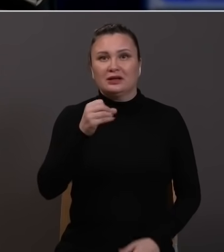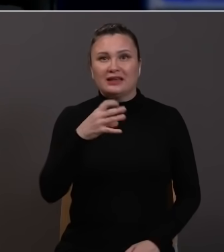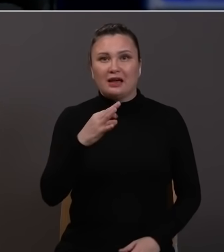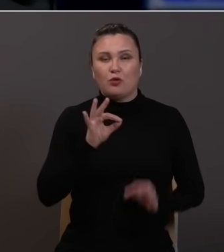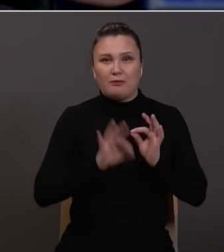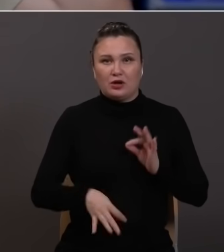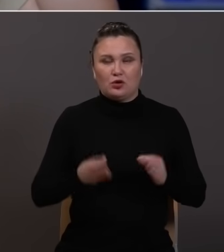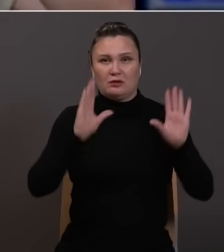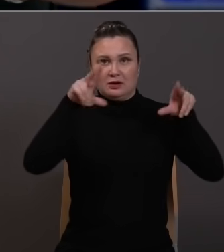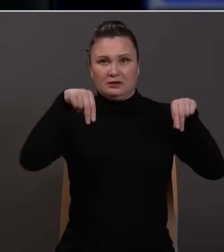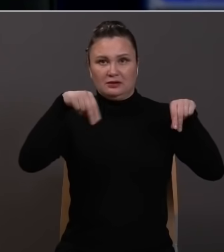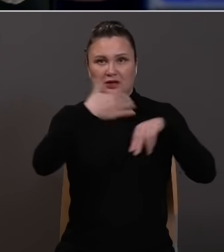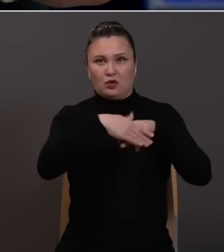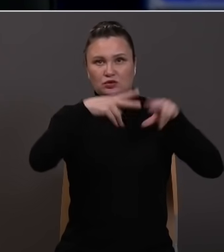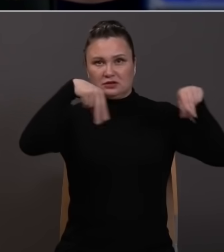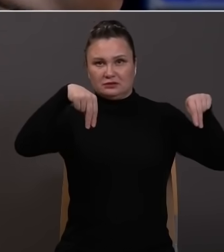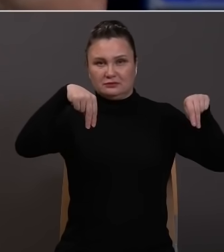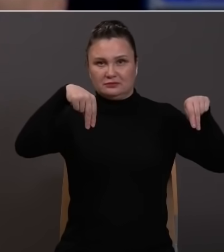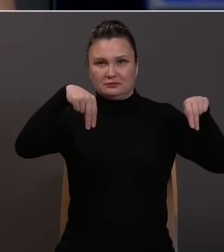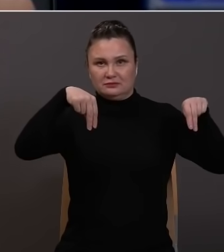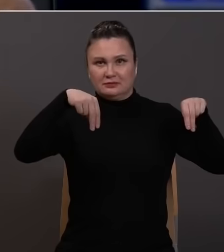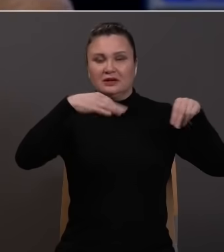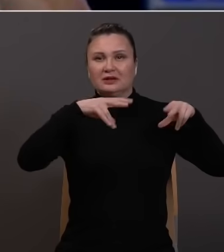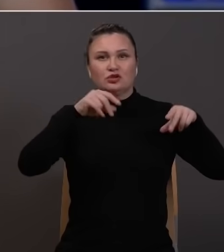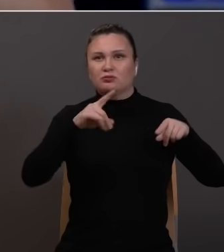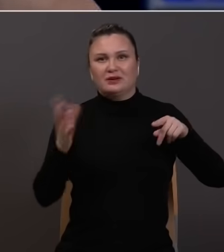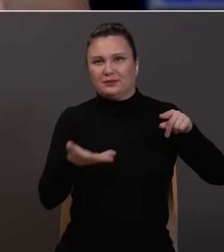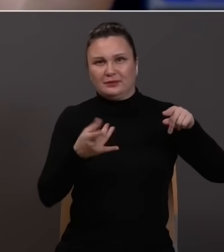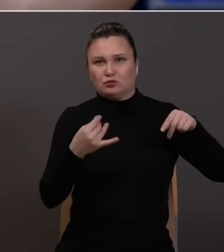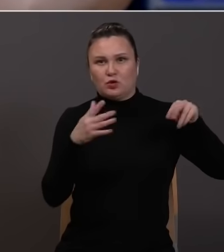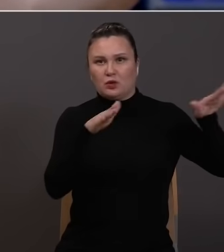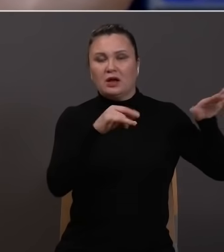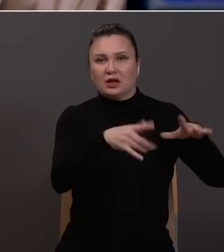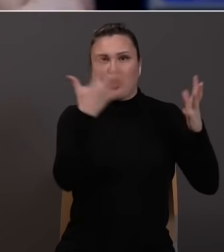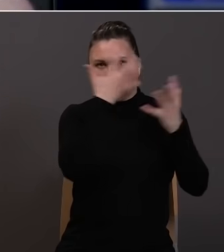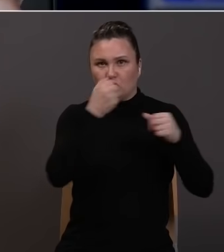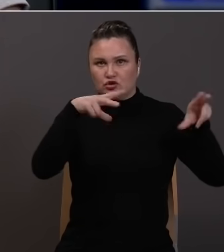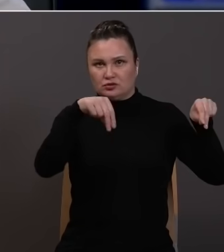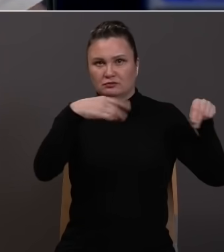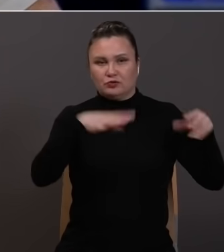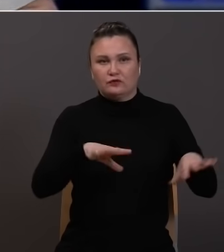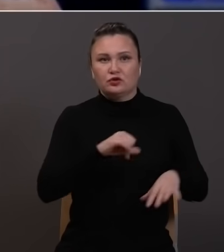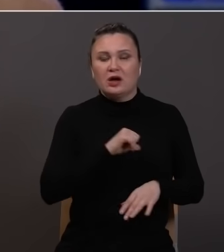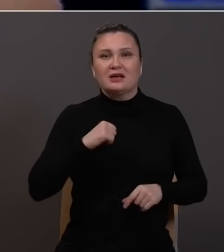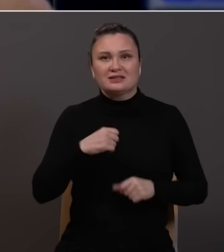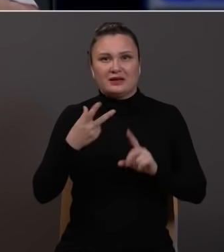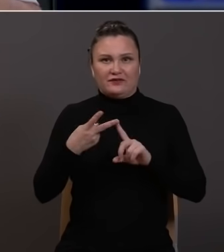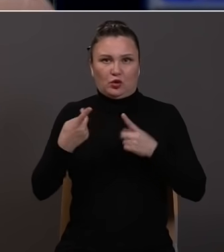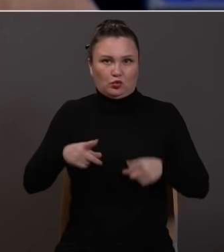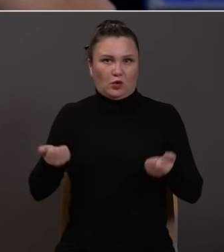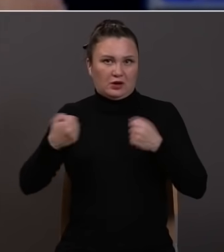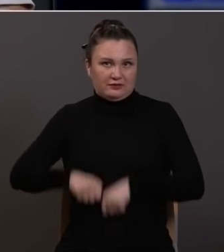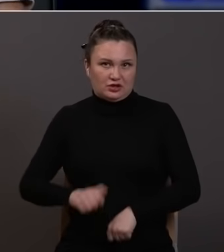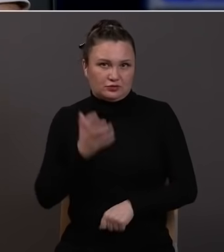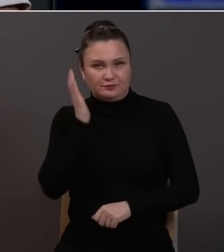улицу. То есть привязываешь веревку, все что угодно, чтобы его не оторвало, там его все привязываешь, и оно ночь там морозится. Сам одеваешь второй комплект сухого